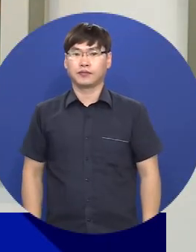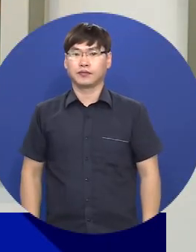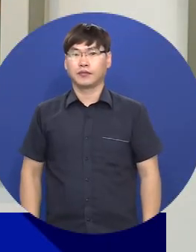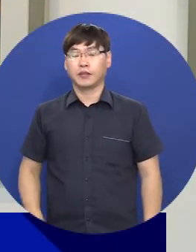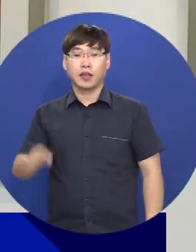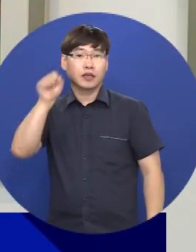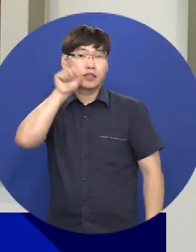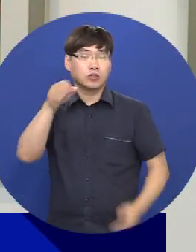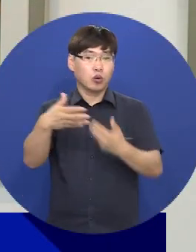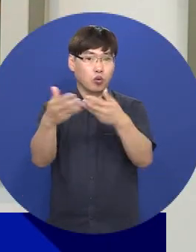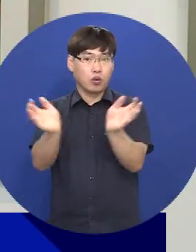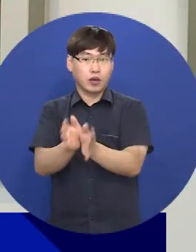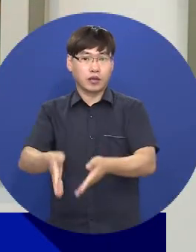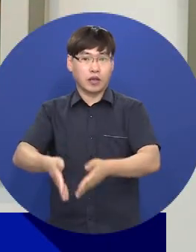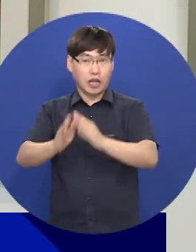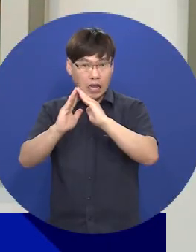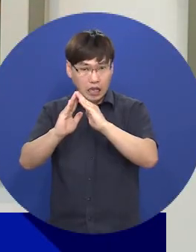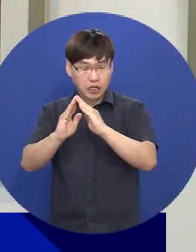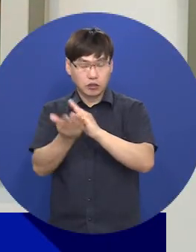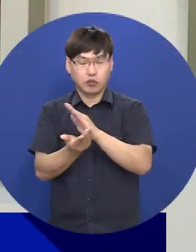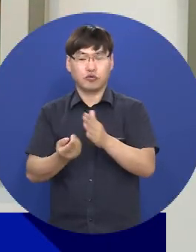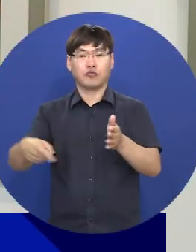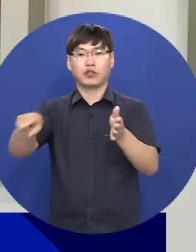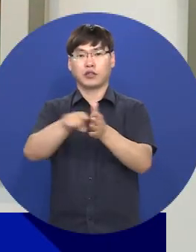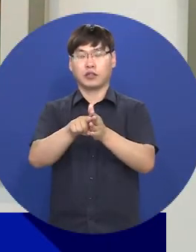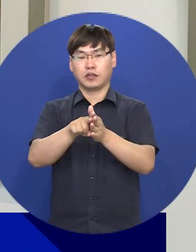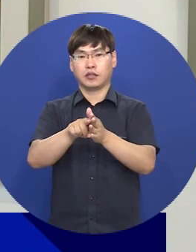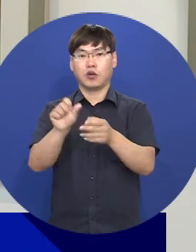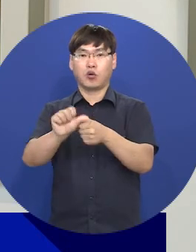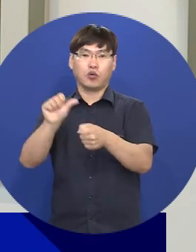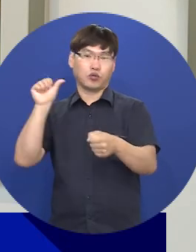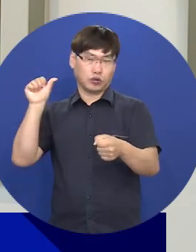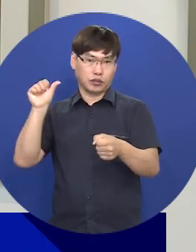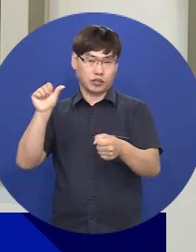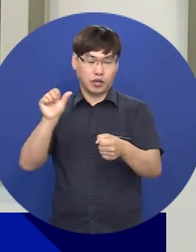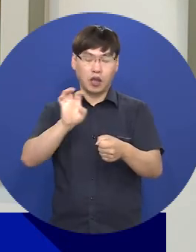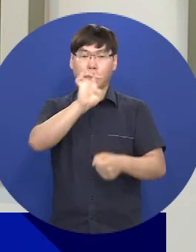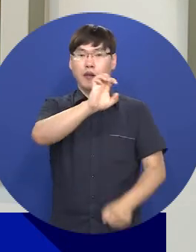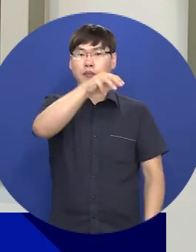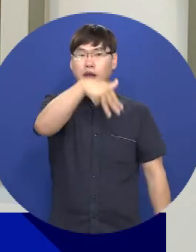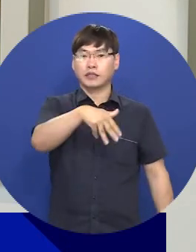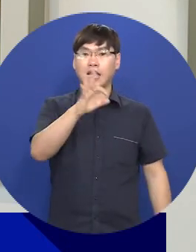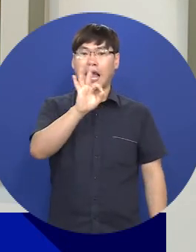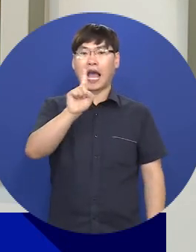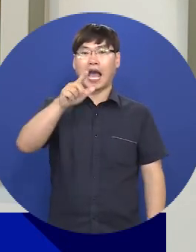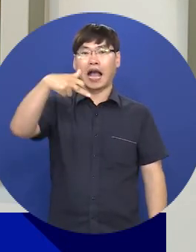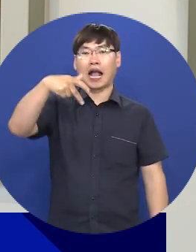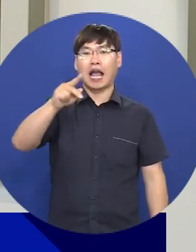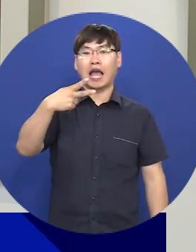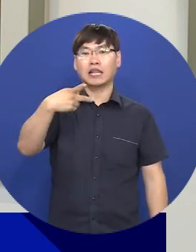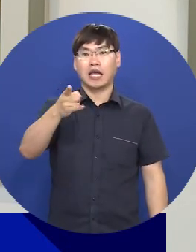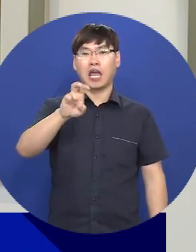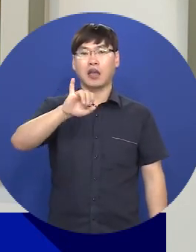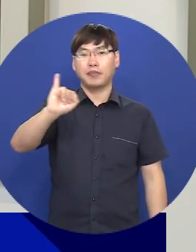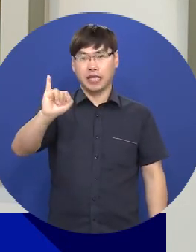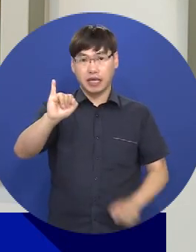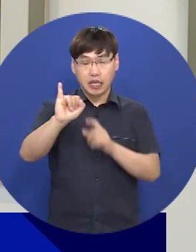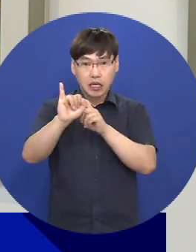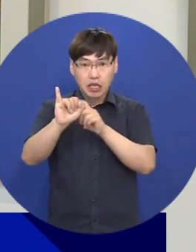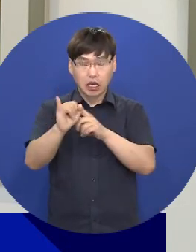생기기 위해서 전에 한 5년 전에 평창 아카데미라는 그 도문화재단에서 지원을